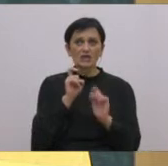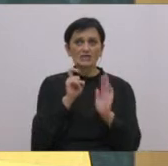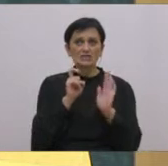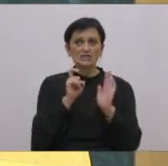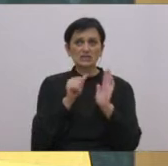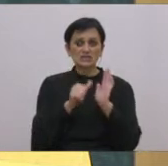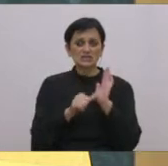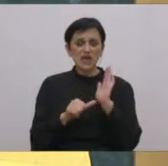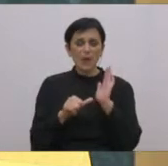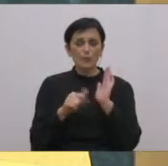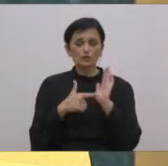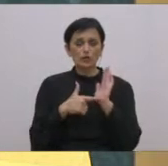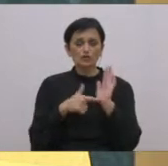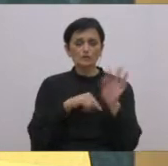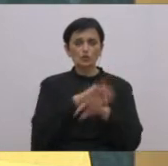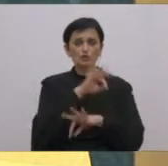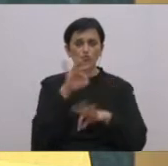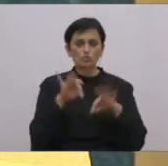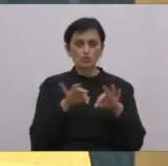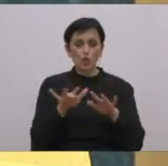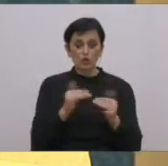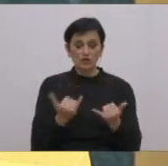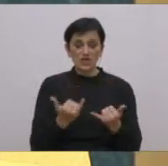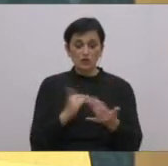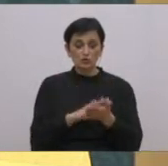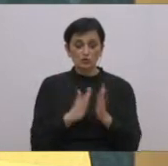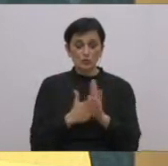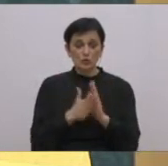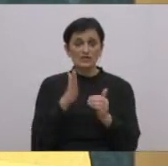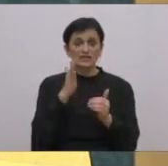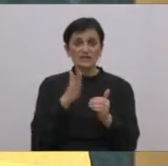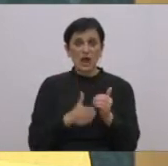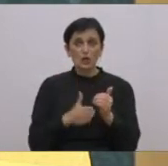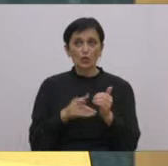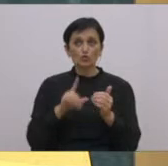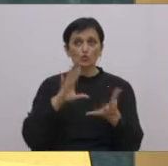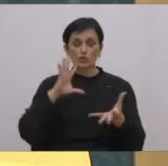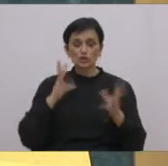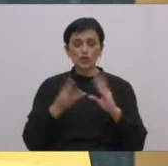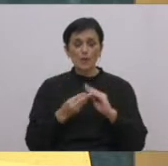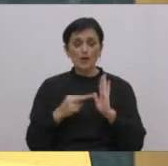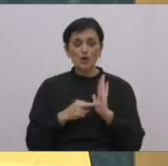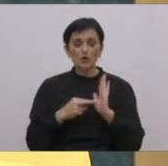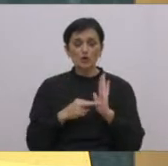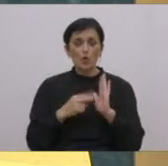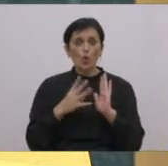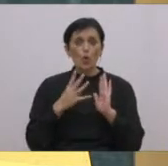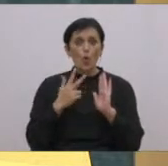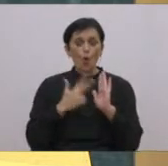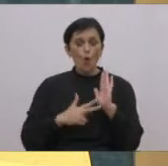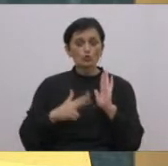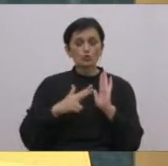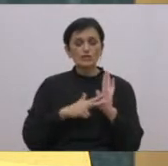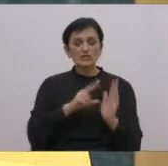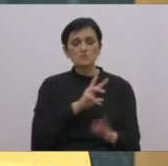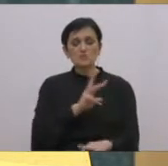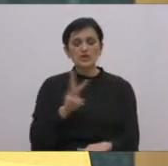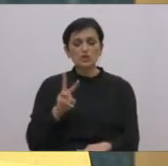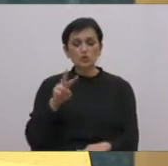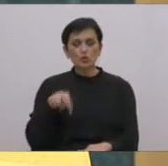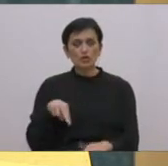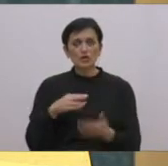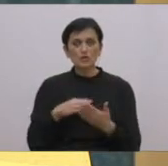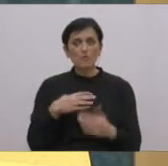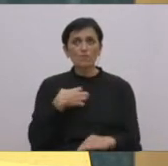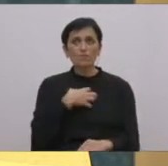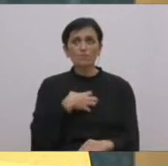167 პროექტი მიმდინარეობდა და დღესდღეობით დასრულდა, რომლის ჯამური ღირებულება 88 მილიონი ლარი არის.